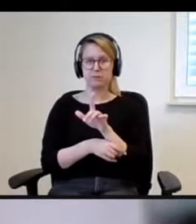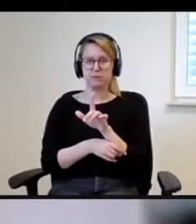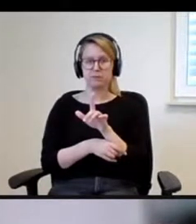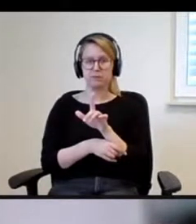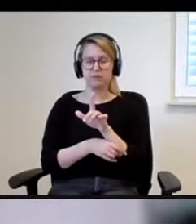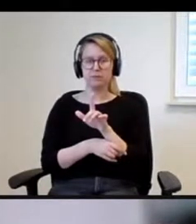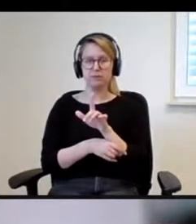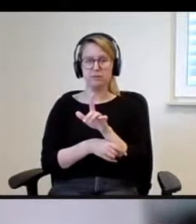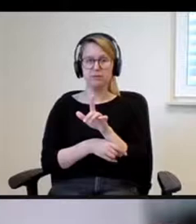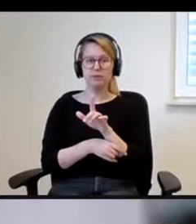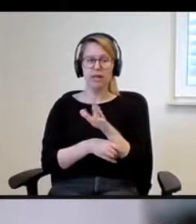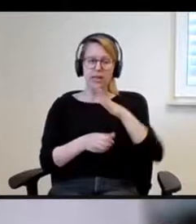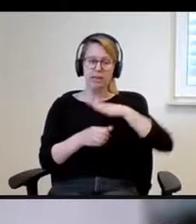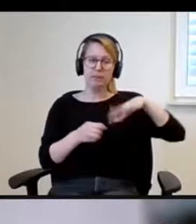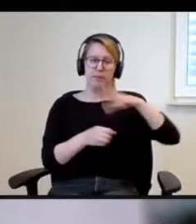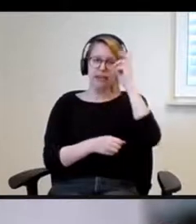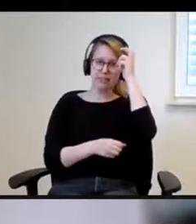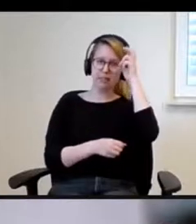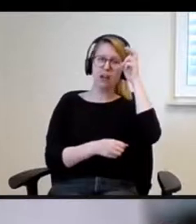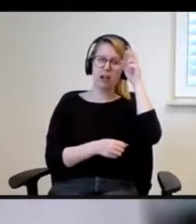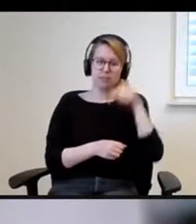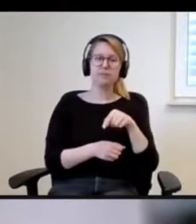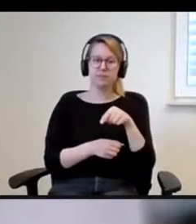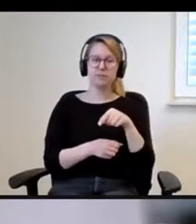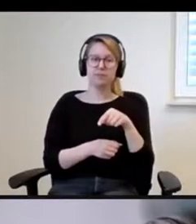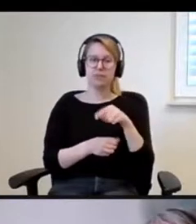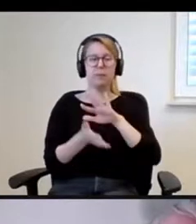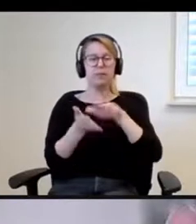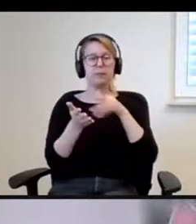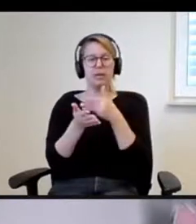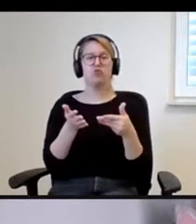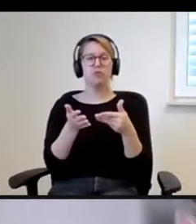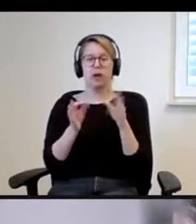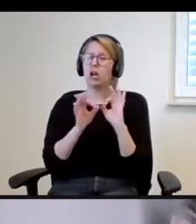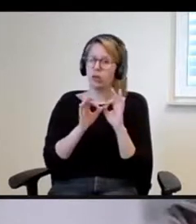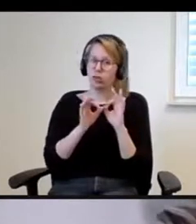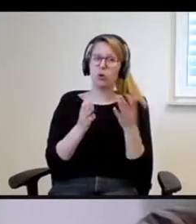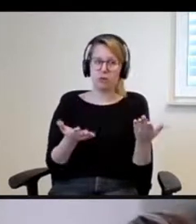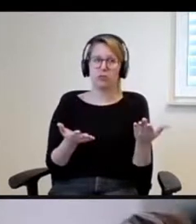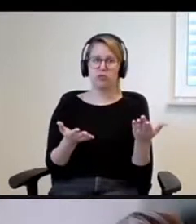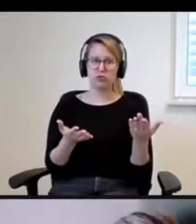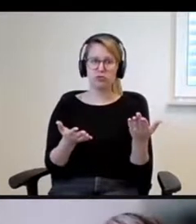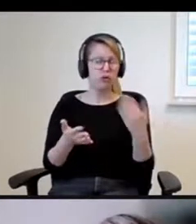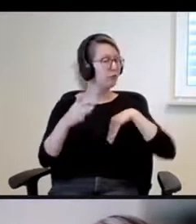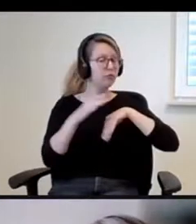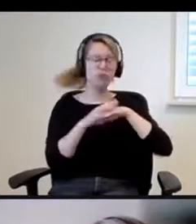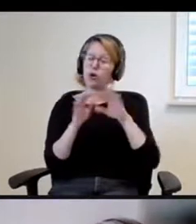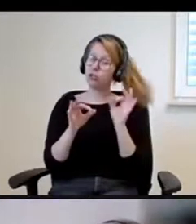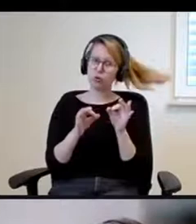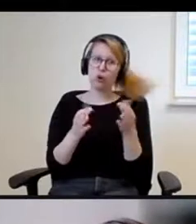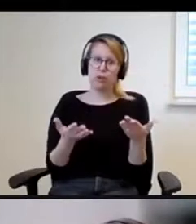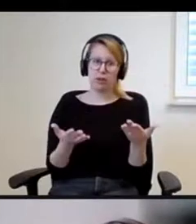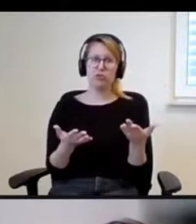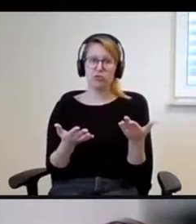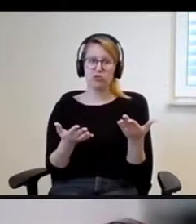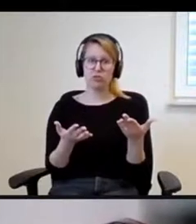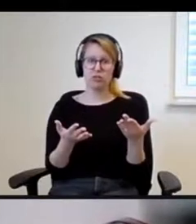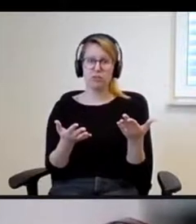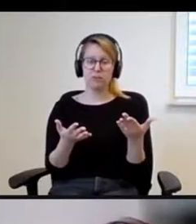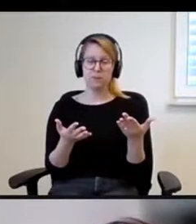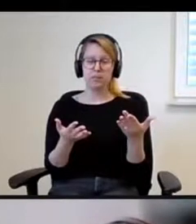conseil en langue de signes, mais en globalité et pas uniquement quand il s'agit de